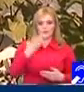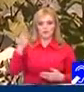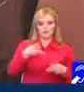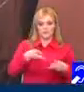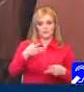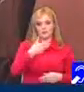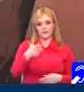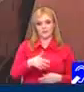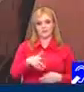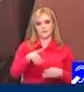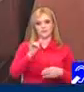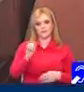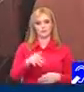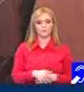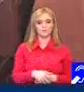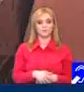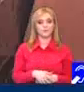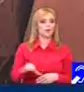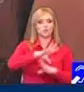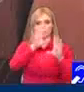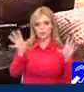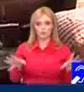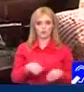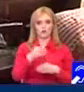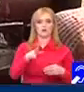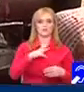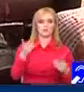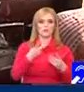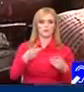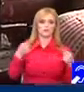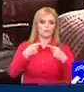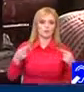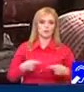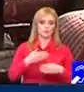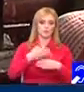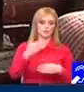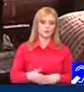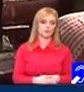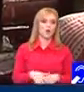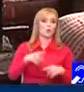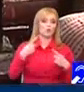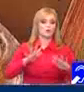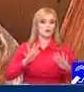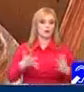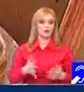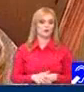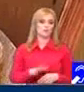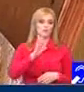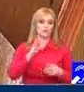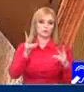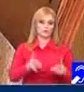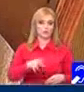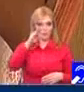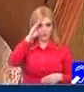monoxid de carbon emanat de la o sobă defectă. Toate circumstanțele însă urmează să fie stabilite. Un alt caz în care a avut de